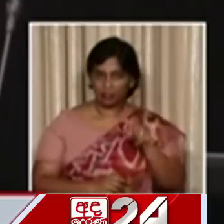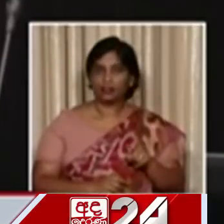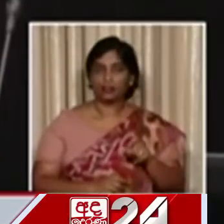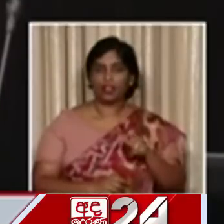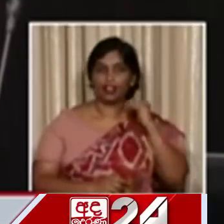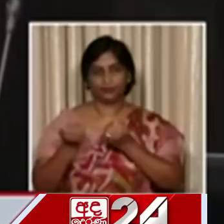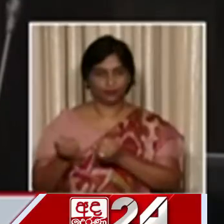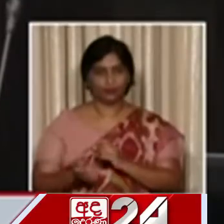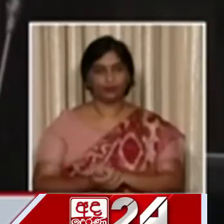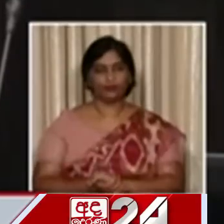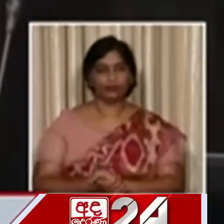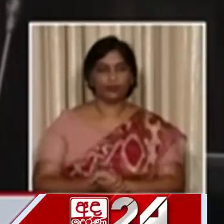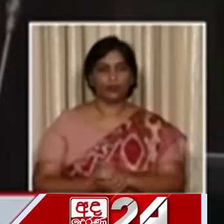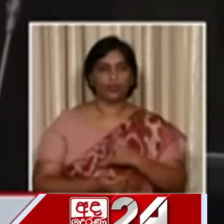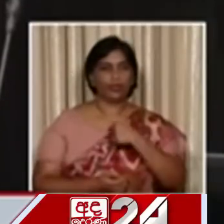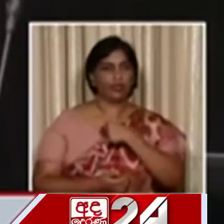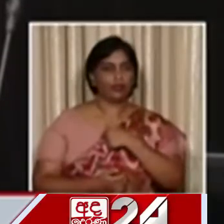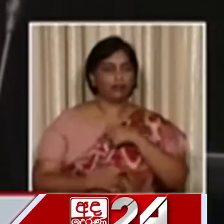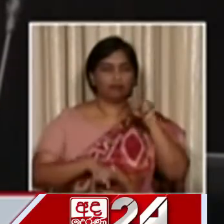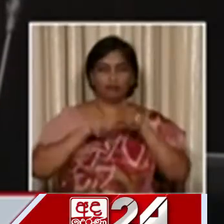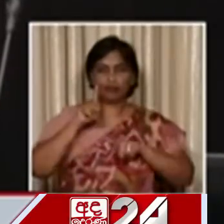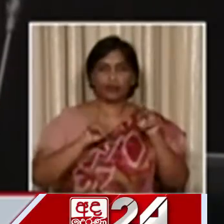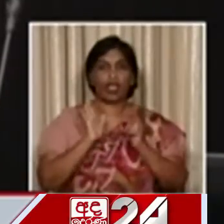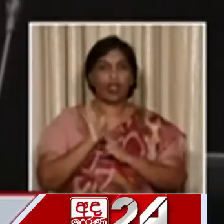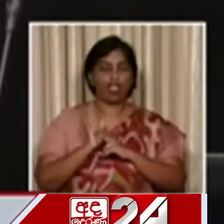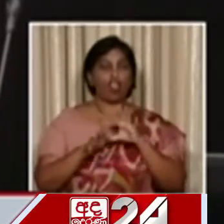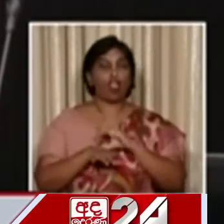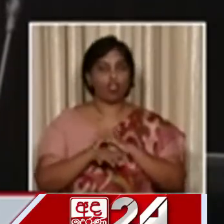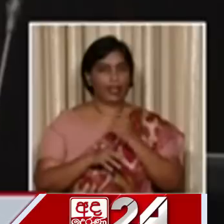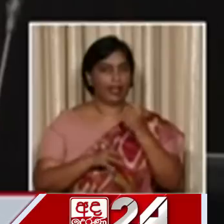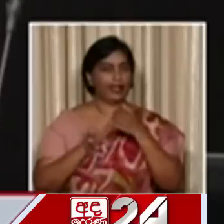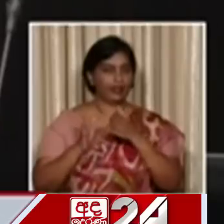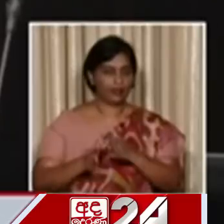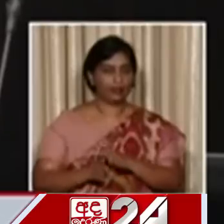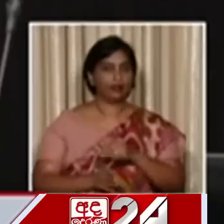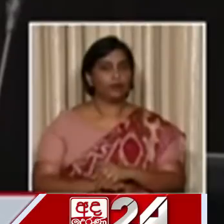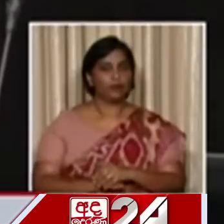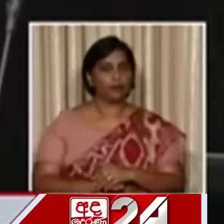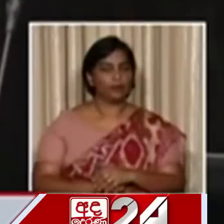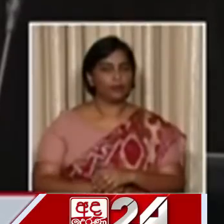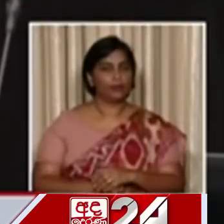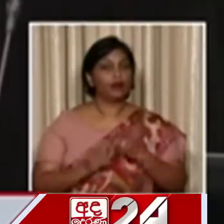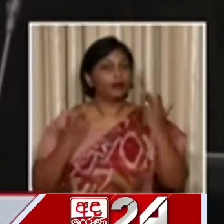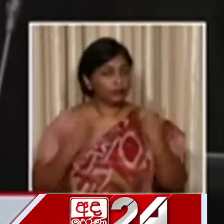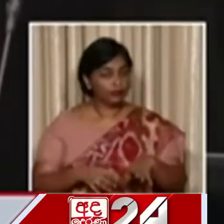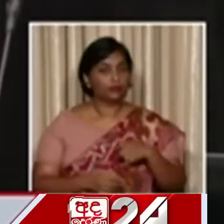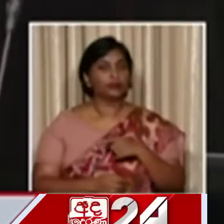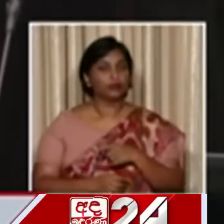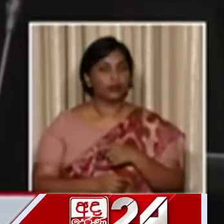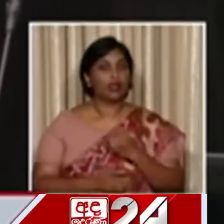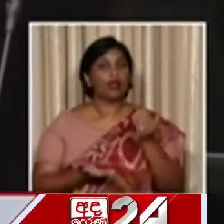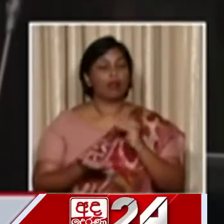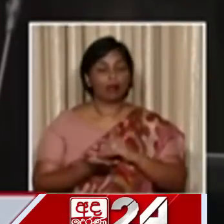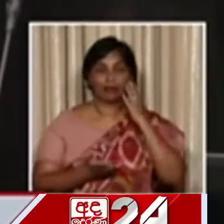දුවෙක් ගිහිල්ලා ඉවර වෙලා. එයාගේ එන්ජියෝග්‍රෑම් එක කරගන්නවා නාගොඩ රෝහලේ. ඒ හෘදයක කියන. එක කරගෙන අවසානයේදී අය